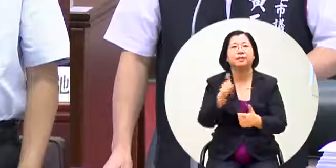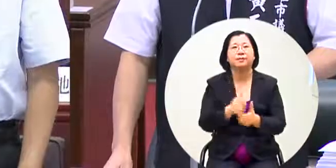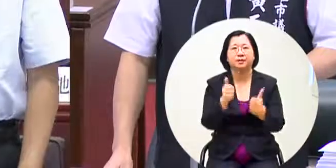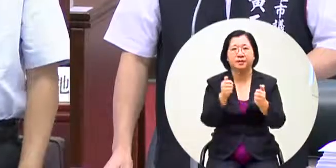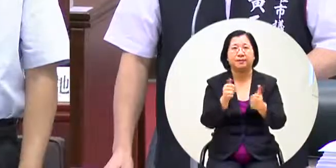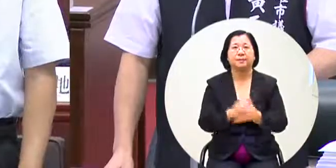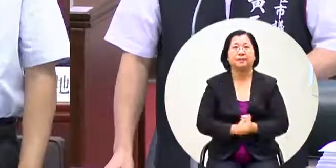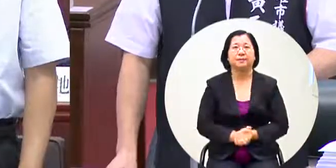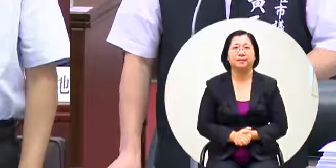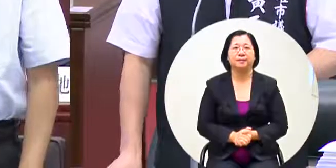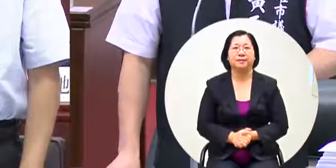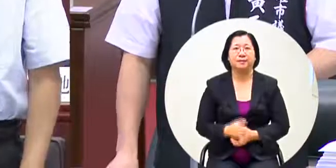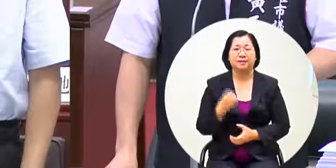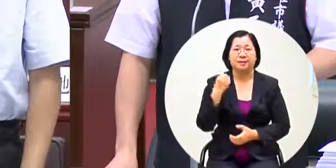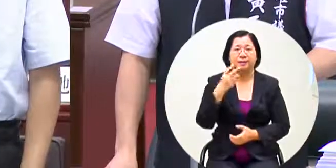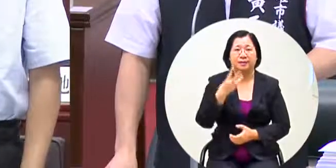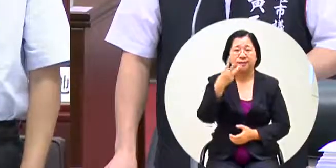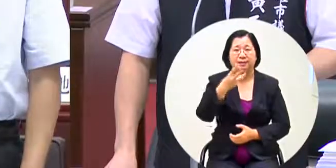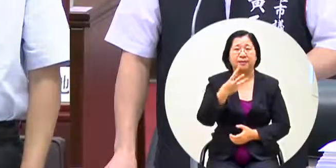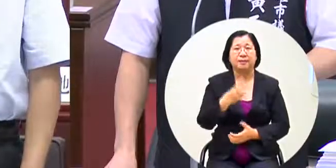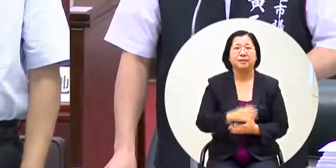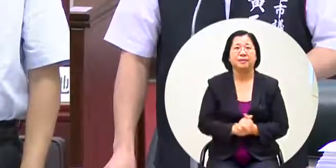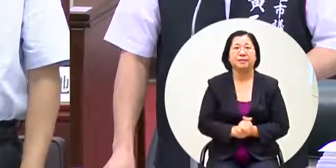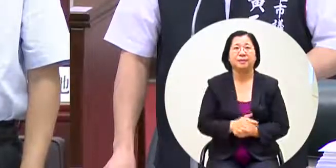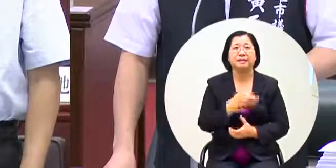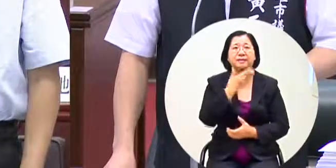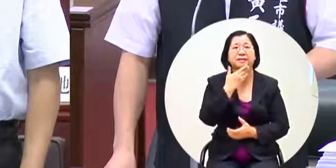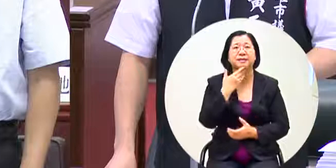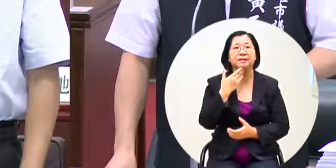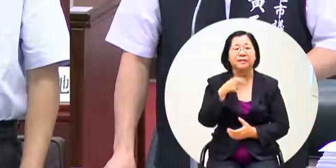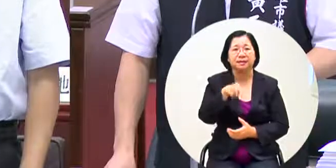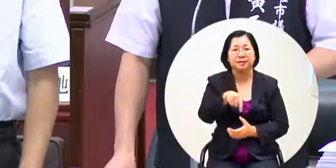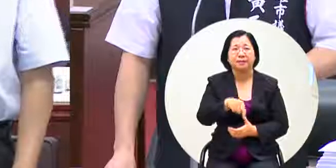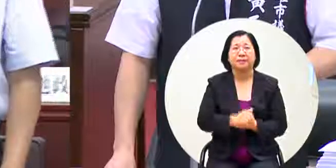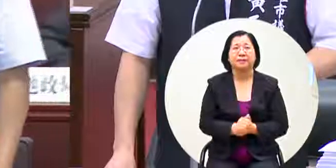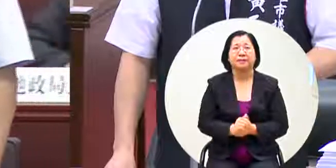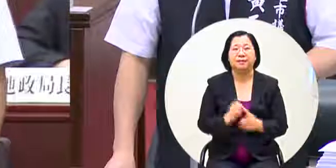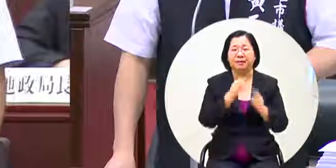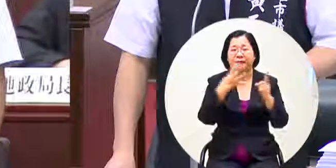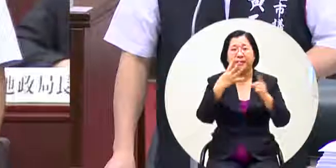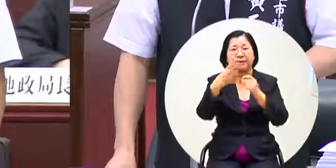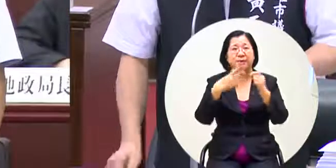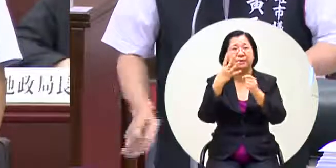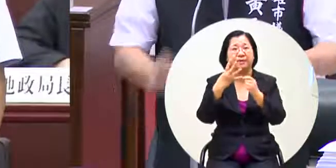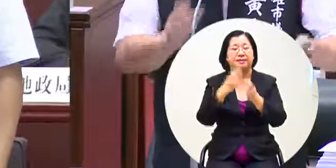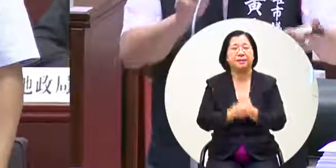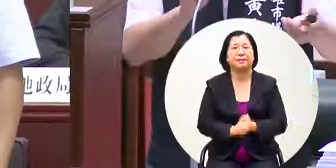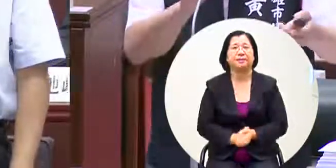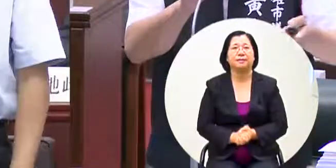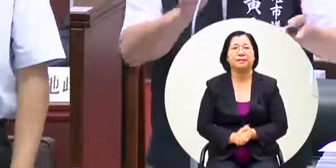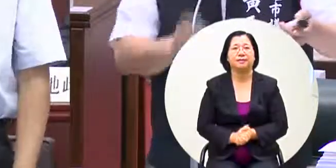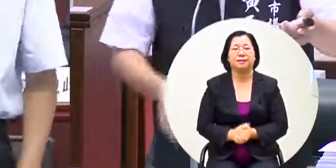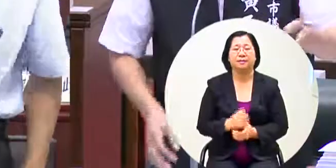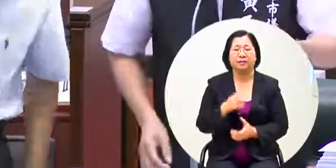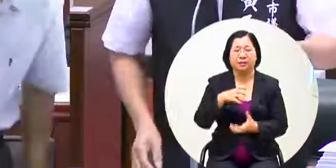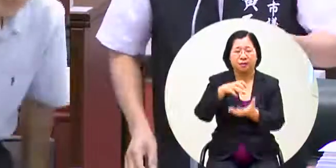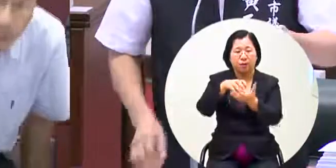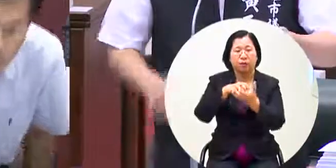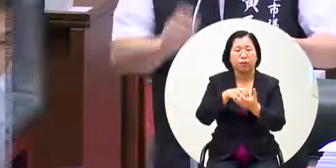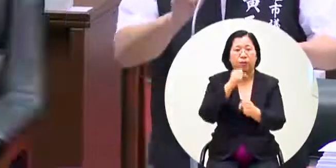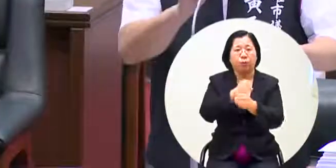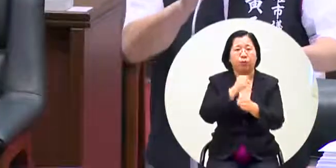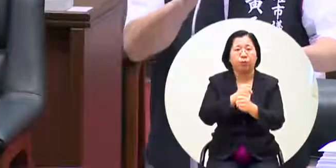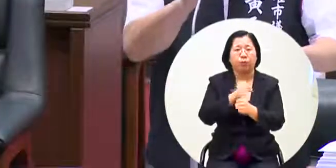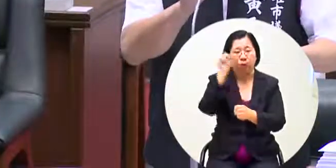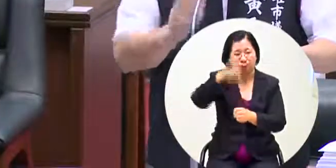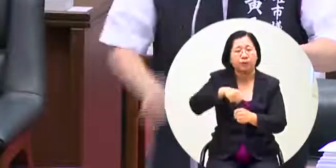的。应该是伫104年那个操作许可就已经核发了。 好，请坐吼。